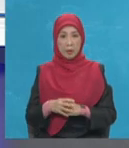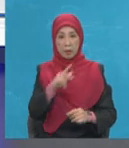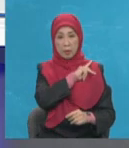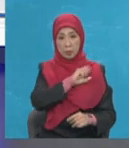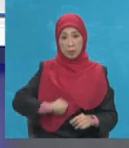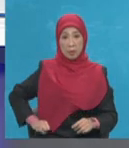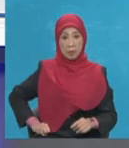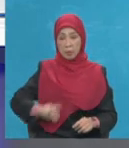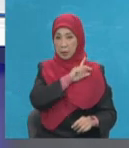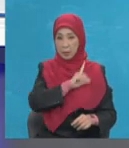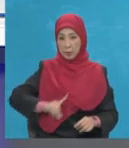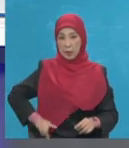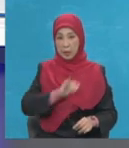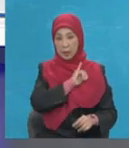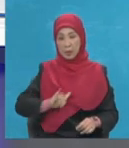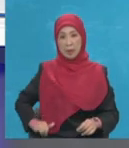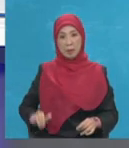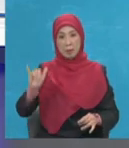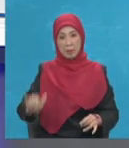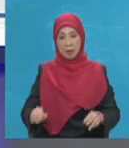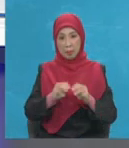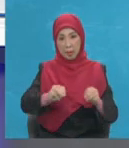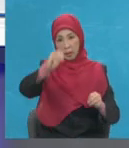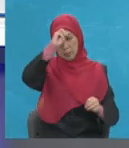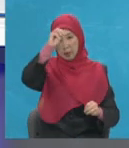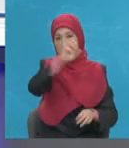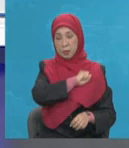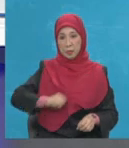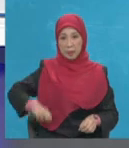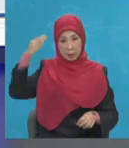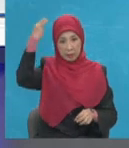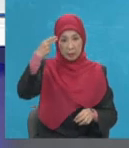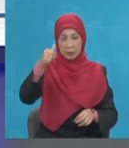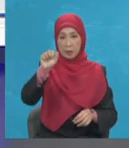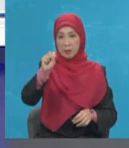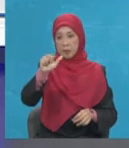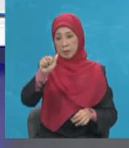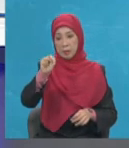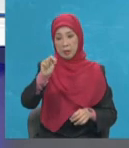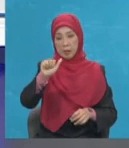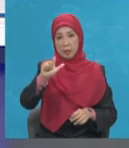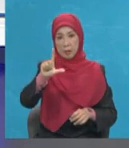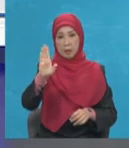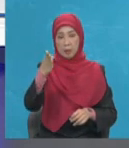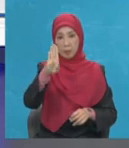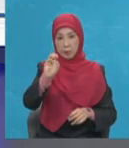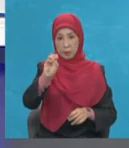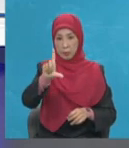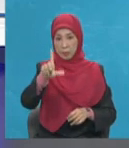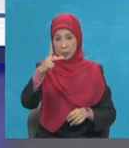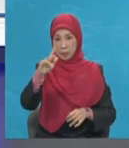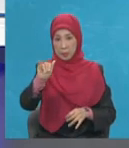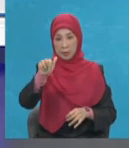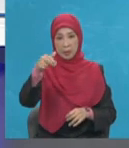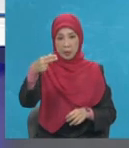Kebawah Dulia Maha Mulia Paduka Seri Baginda Sultan Haji Hassan Al-Bolkiah Muizzaddin Wat Daulah, Ibni Almarhum Sultan Haji